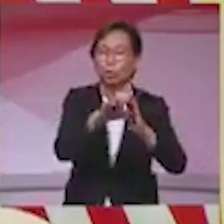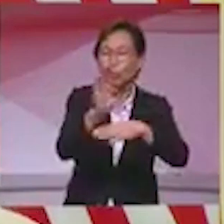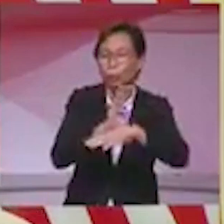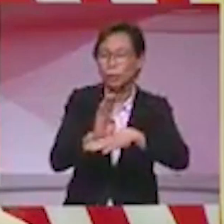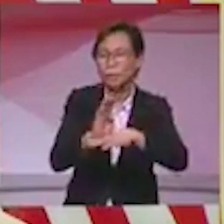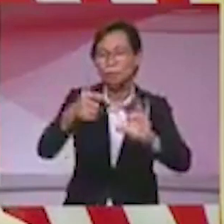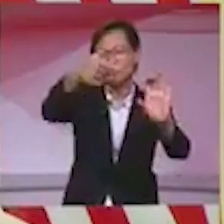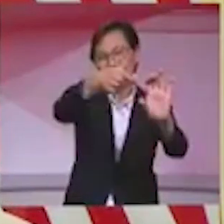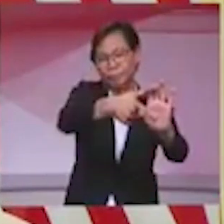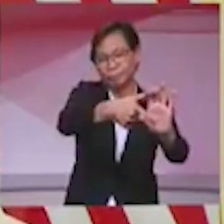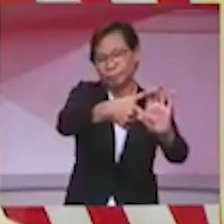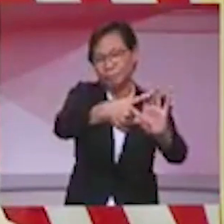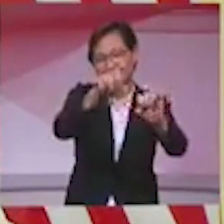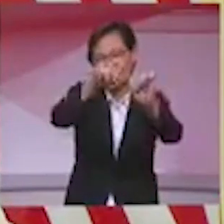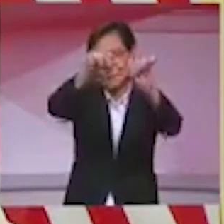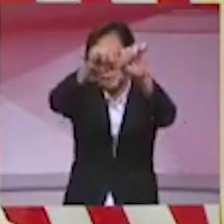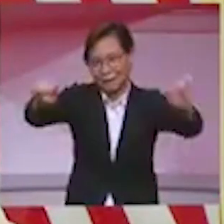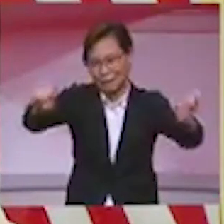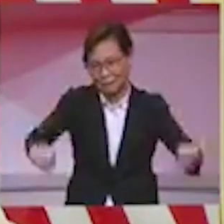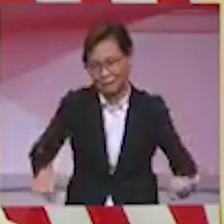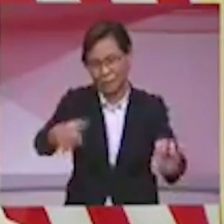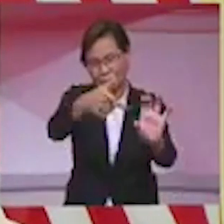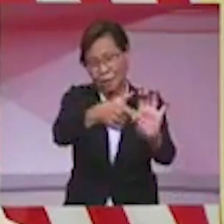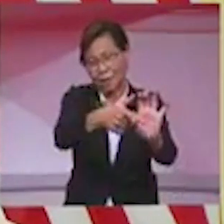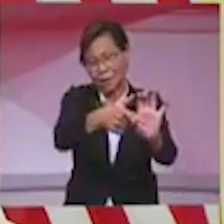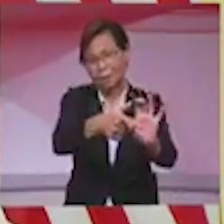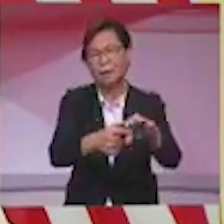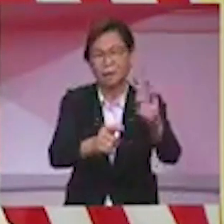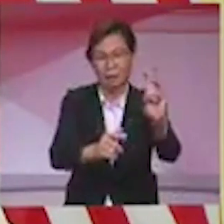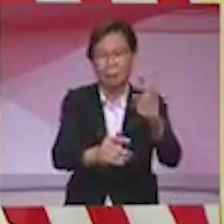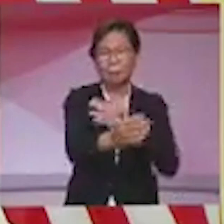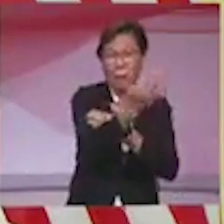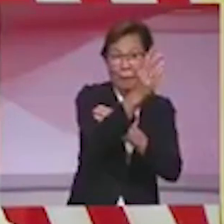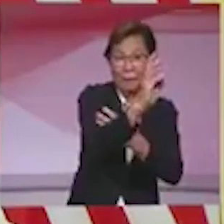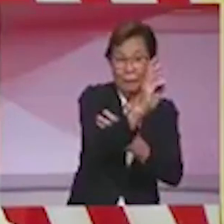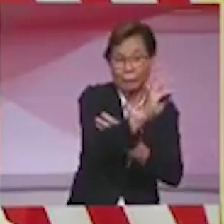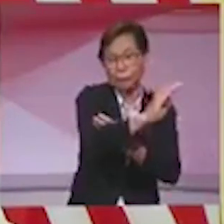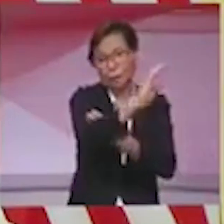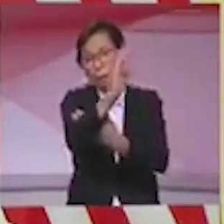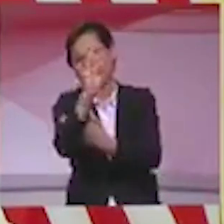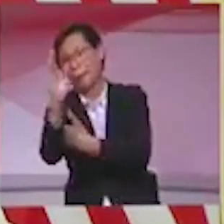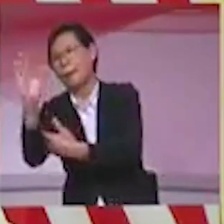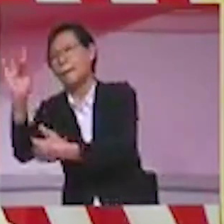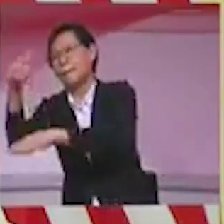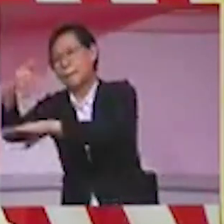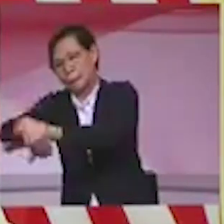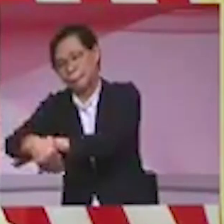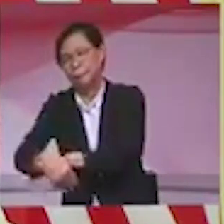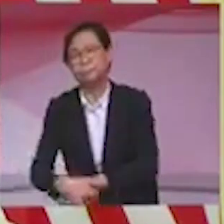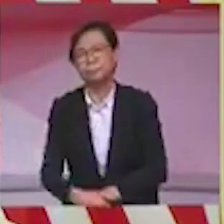operasi istirnya sekarang ini adalah diantara enam pagi hingga delapan malam